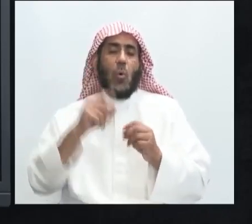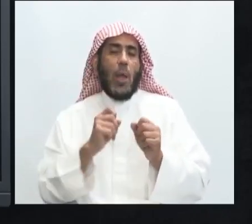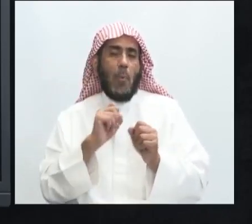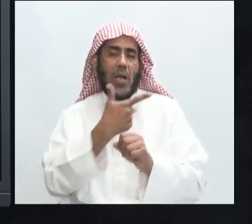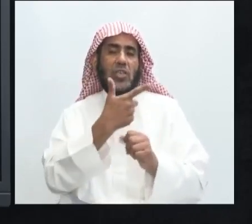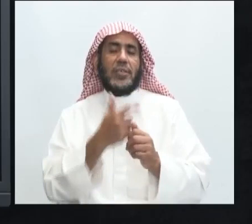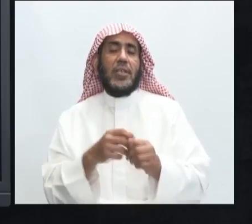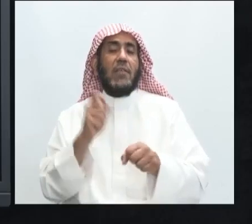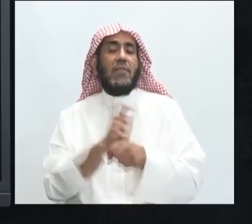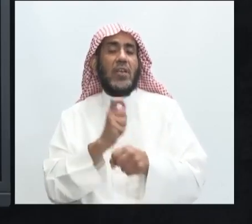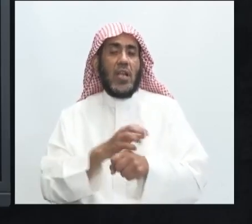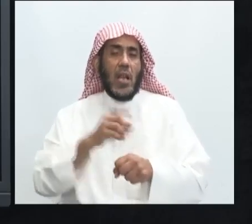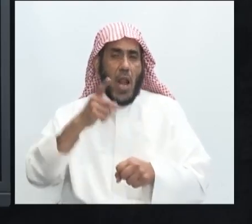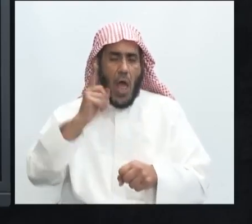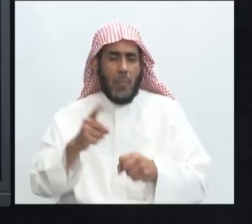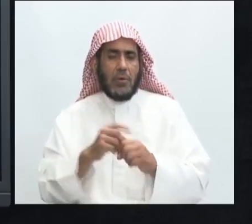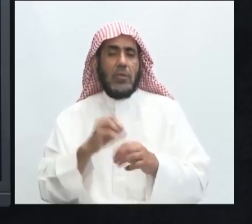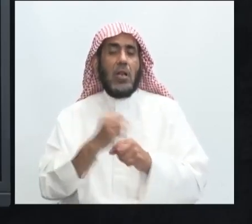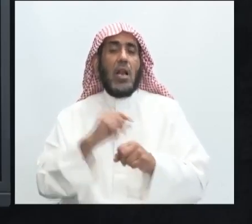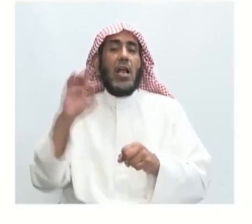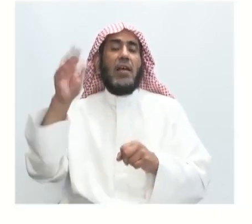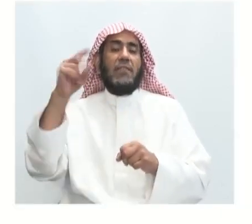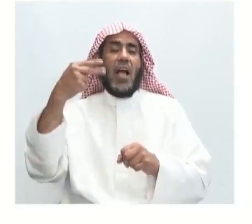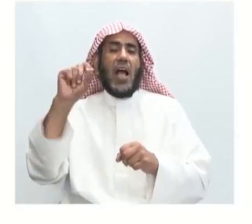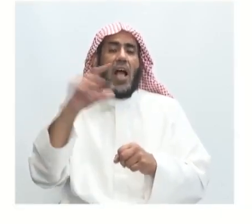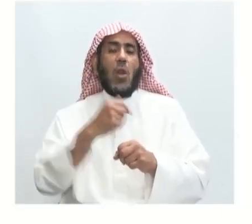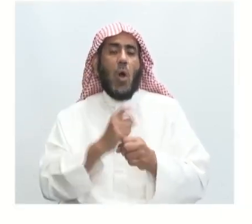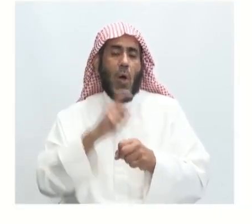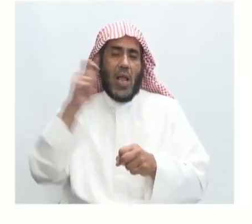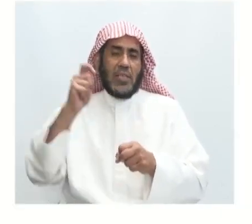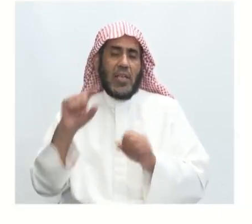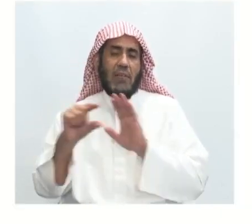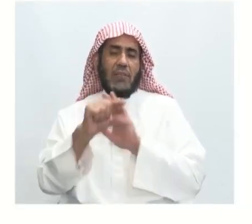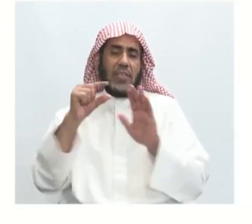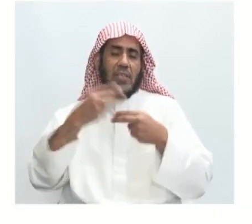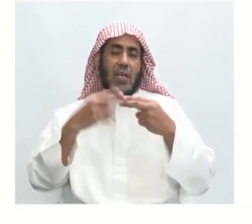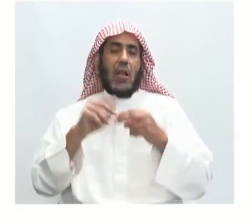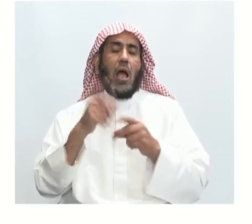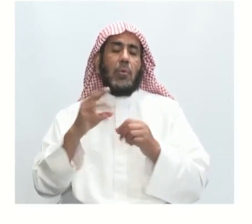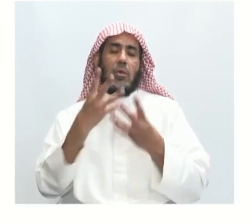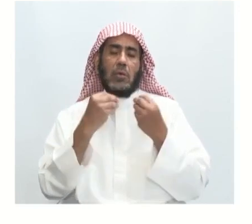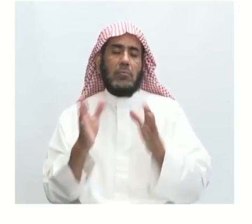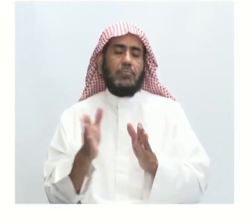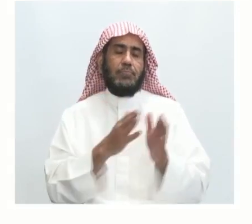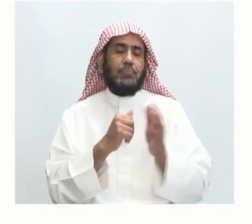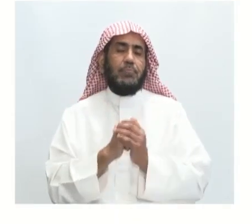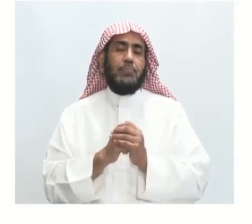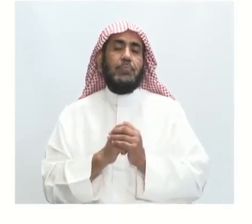المباشره لفعل الامر اذا صيغ فعل الامر افعل وهذا هو الاصل في صيغه الامر جميل